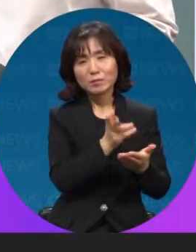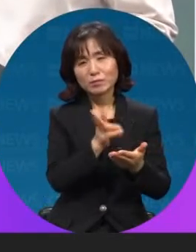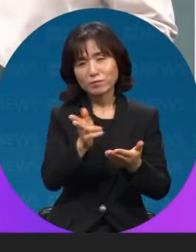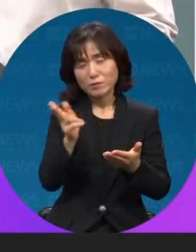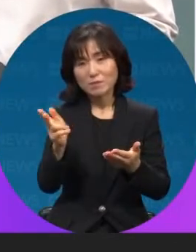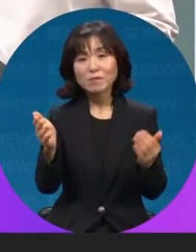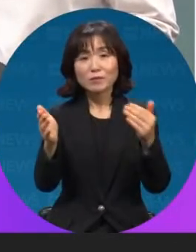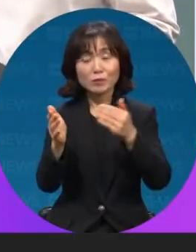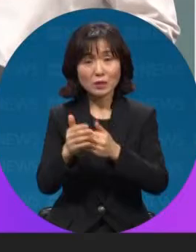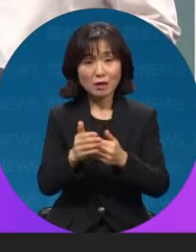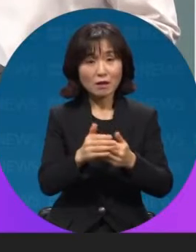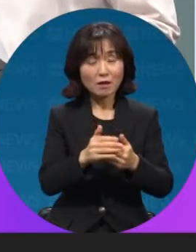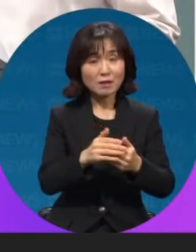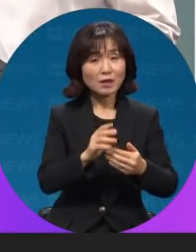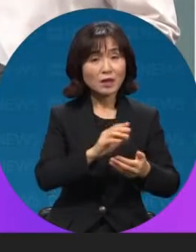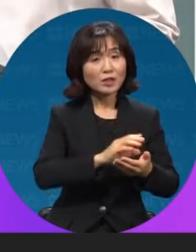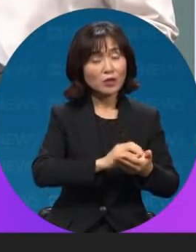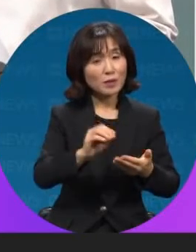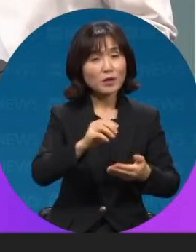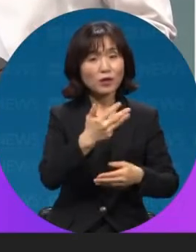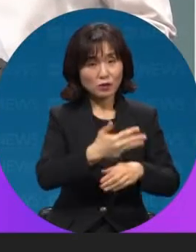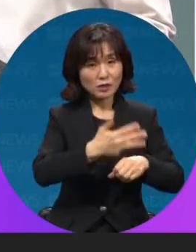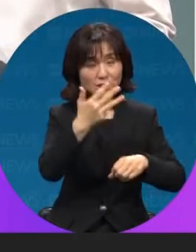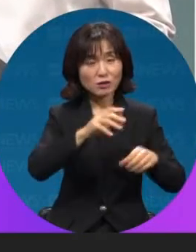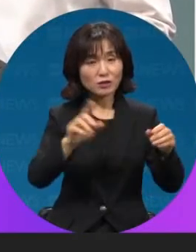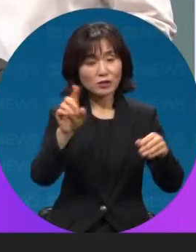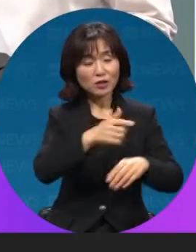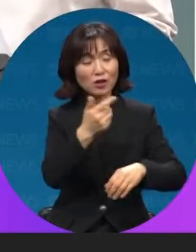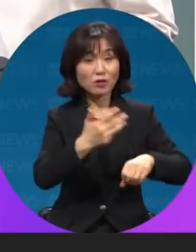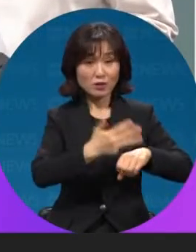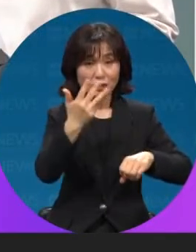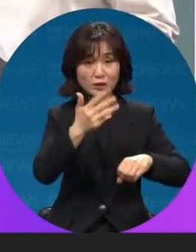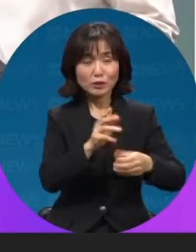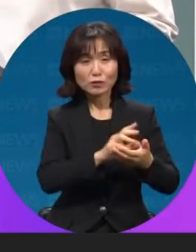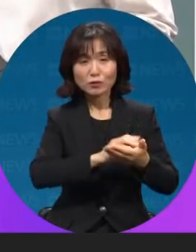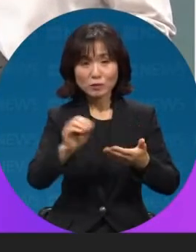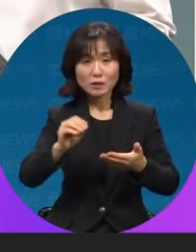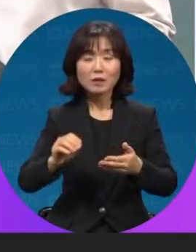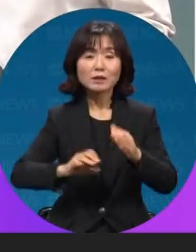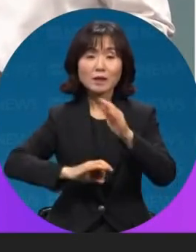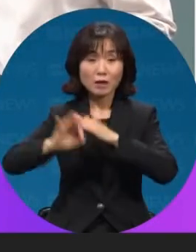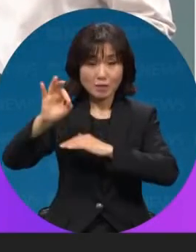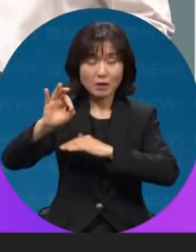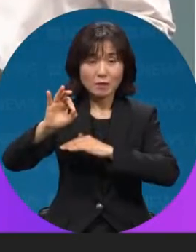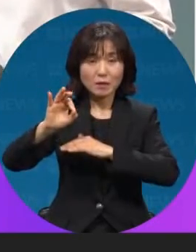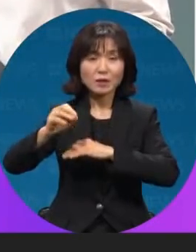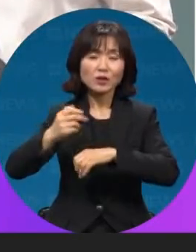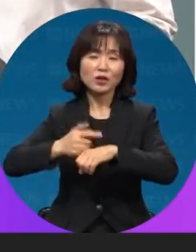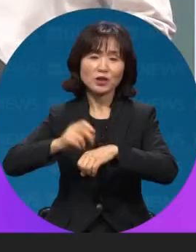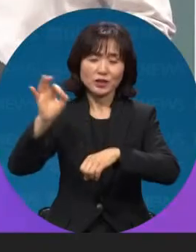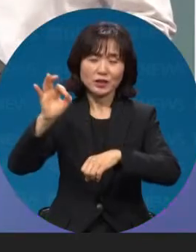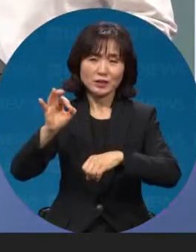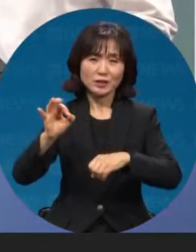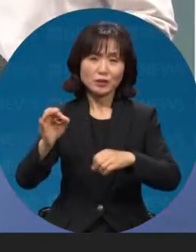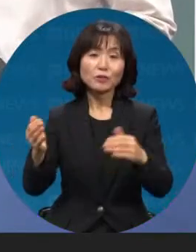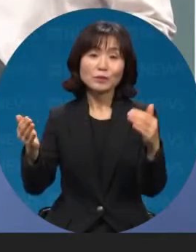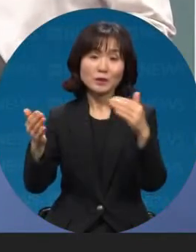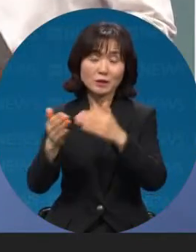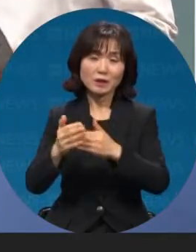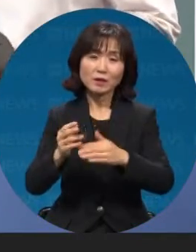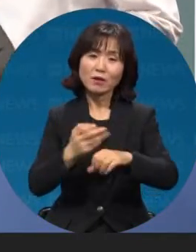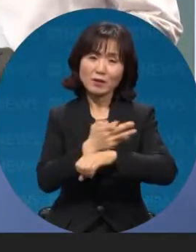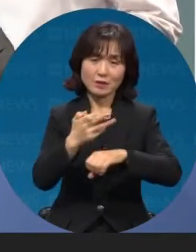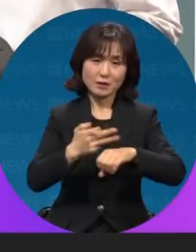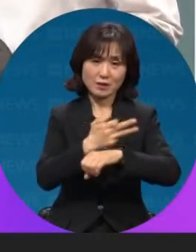저녁 8시쯤 출발에서 그 다음날 아침 10시 쯤 도착하는 일정으로 14시간 가량 걸립니다 환경단체들은 이번